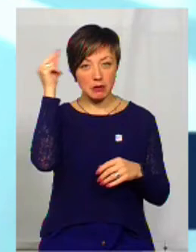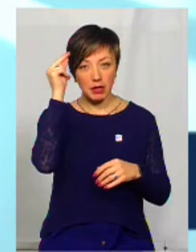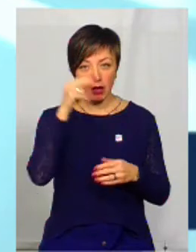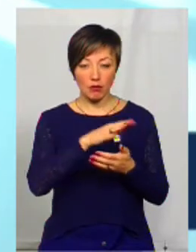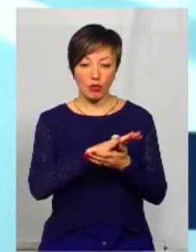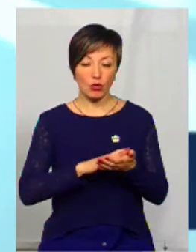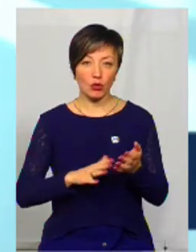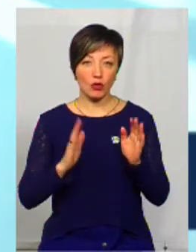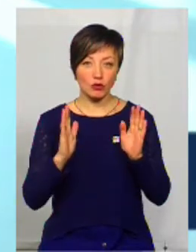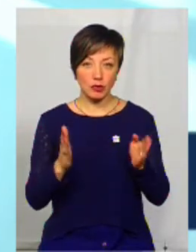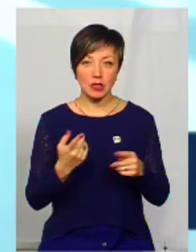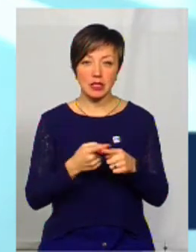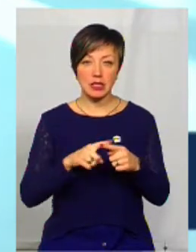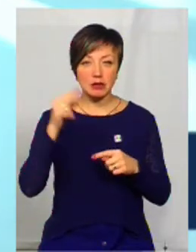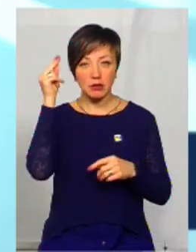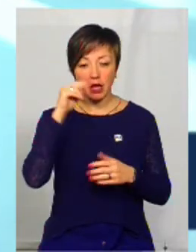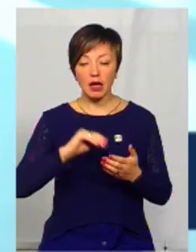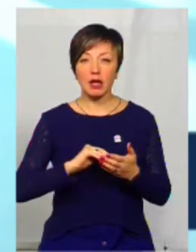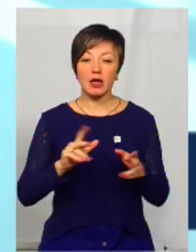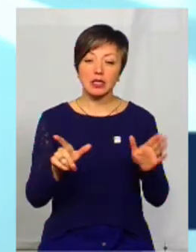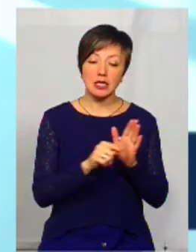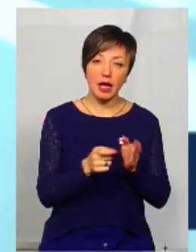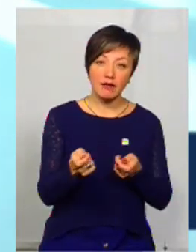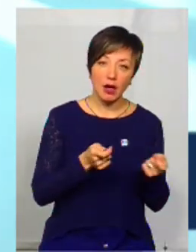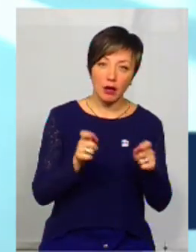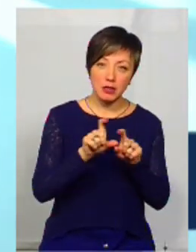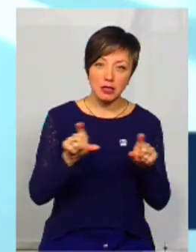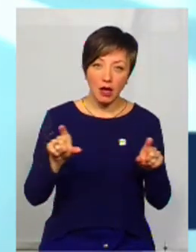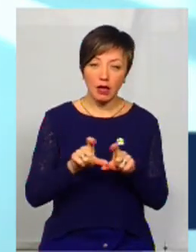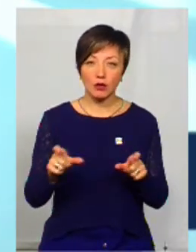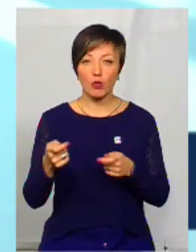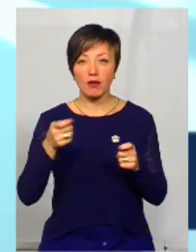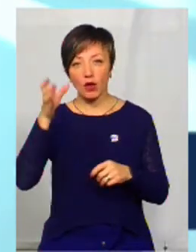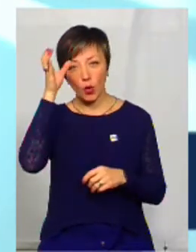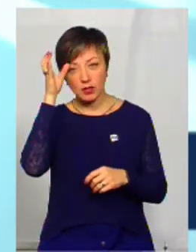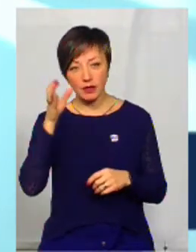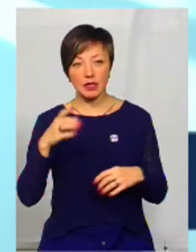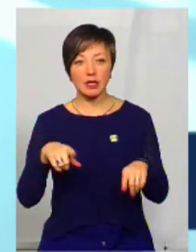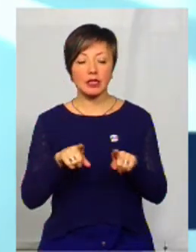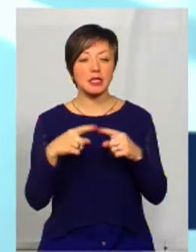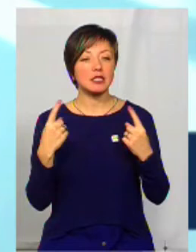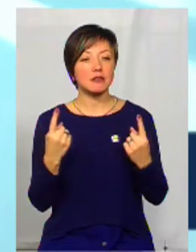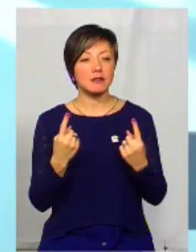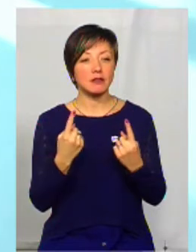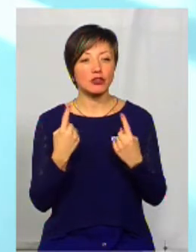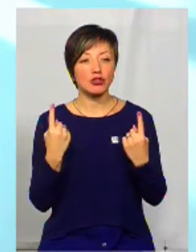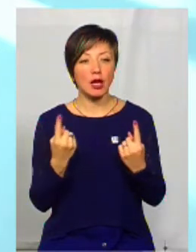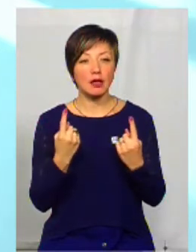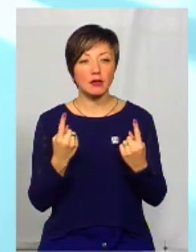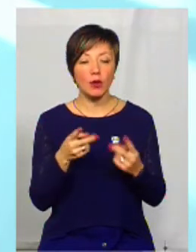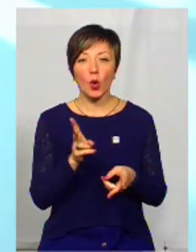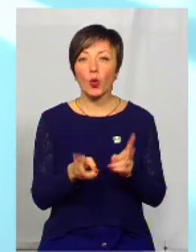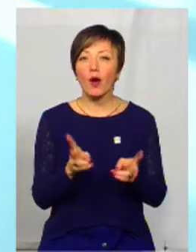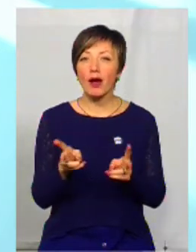далі продовжуватимемо ці семінари, як і з керівниками закладів, з керівниками управління освіти, звичайними кухарями рядовими,